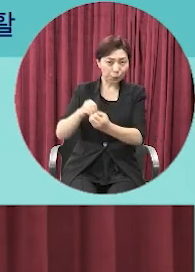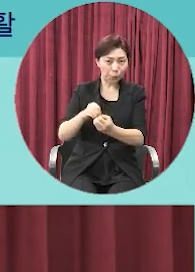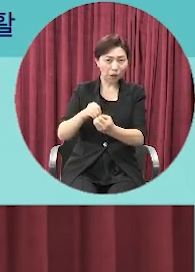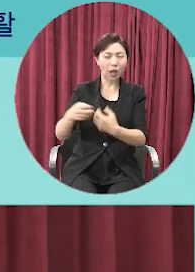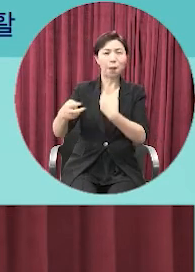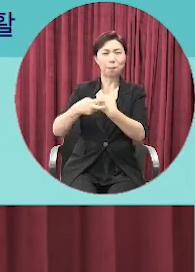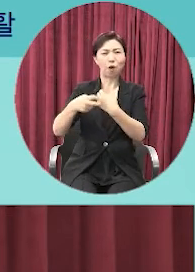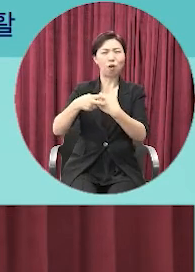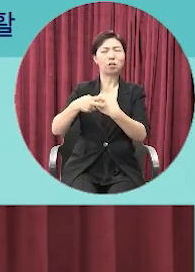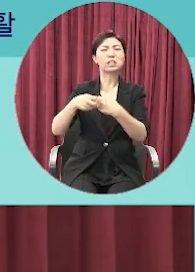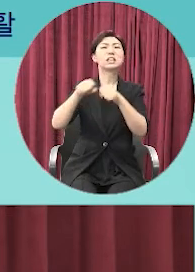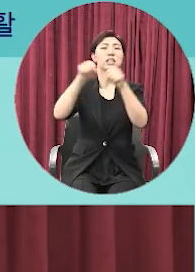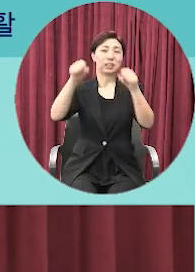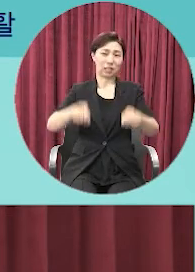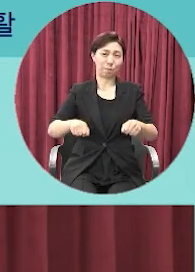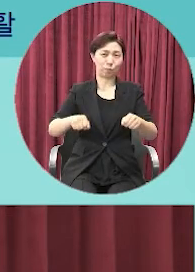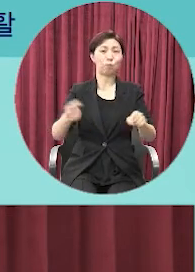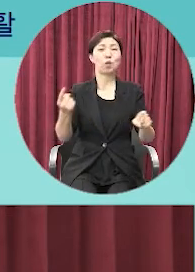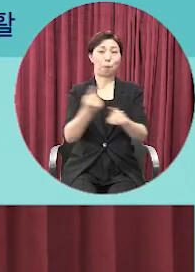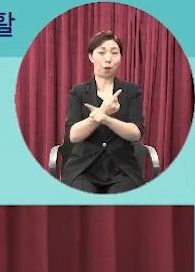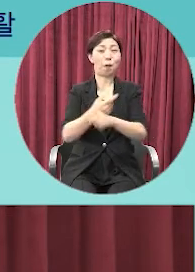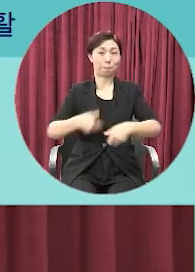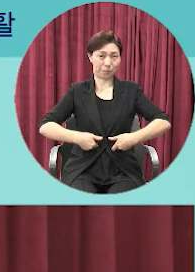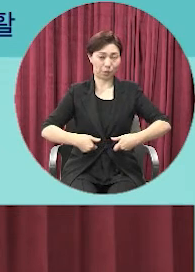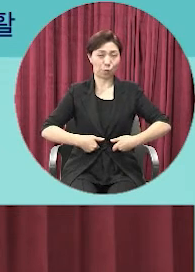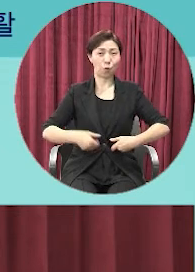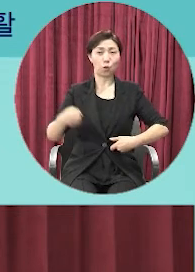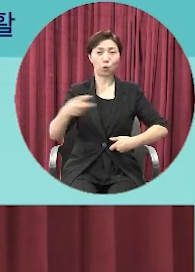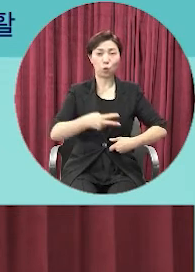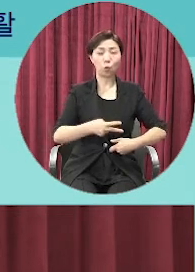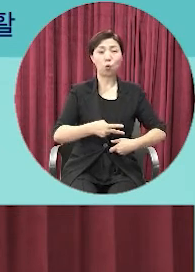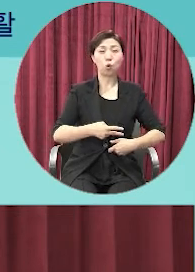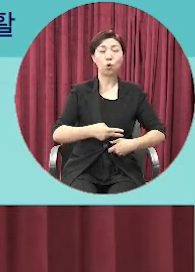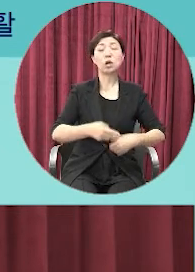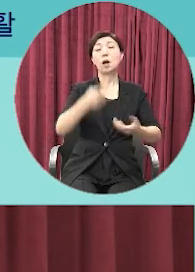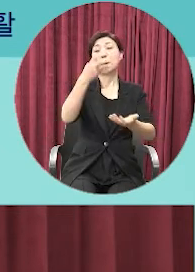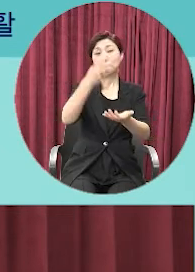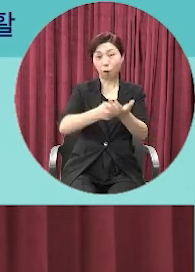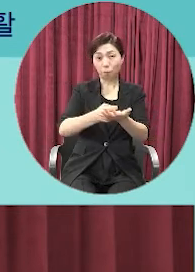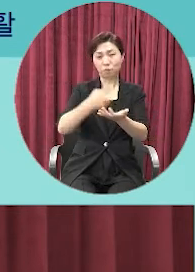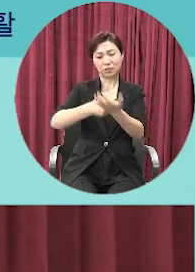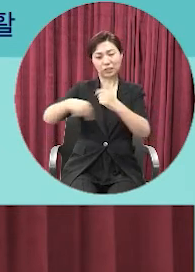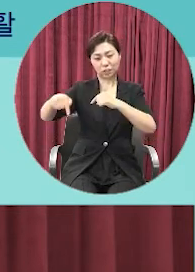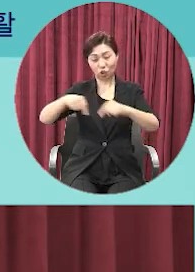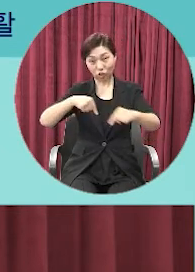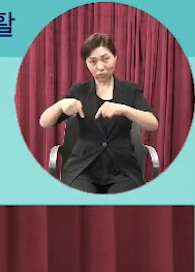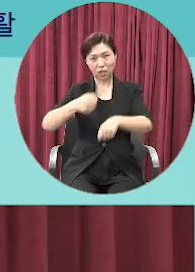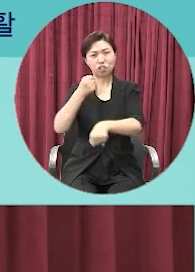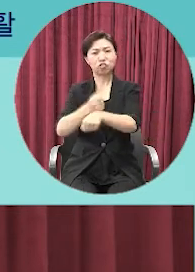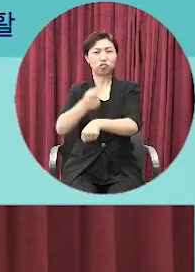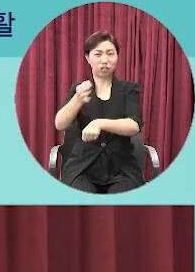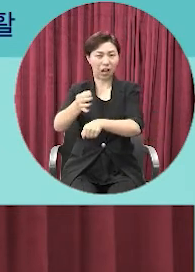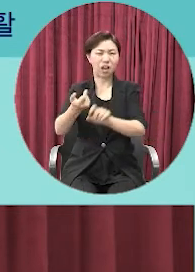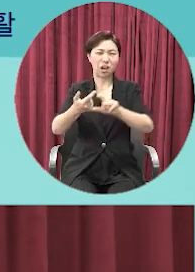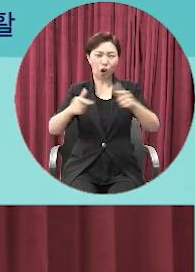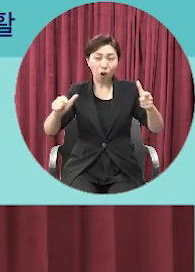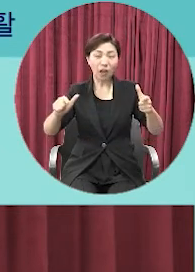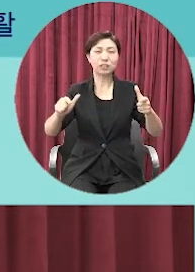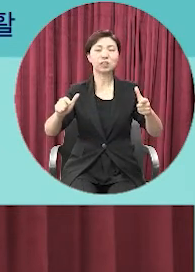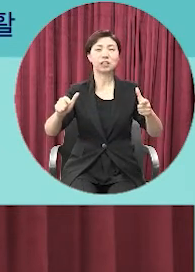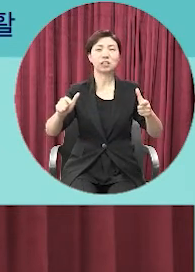또 변화도 필요할 것 같고 또 하나는 이제 법률이나 제도, 뭐 수가 이런 것도 수반돼야 될 여러 가지